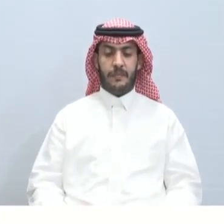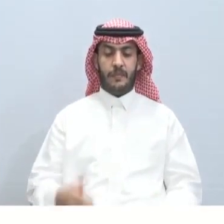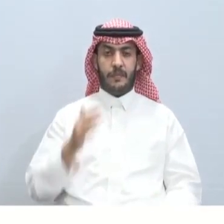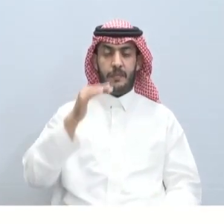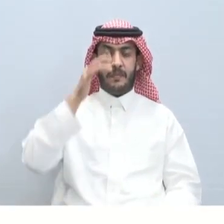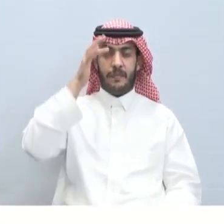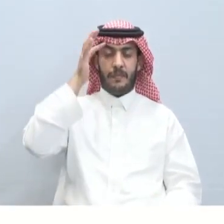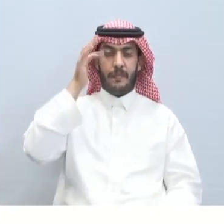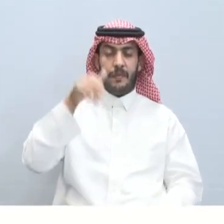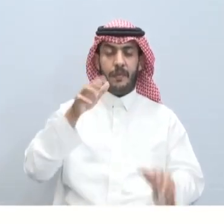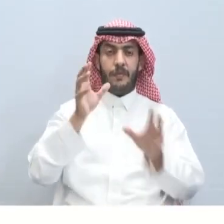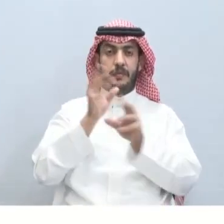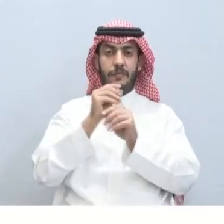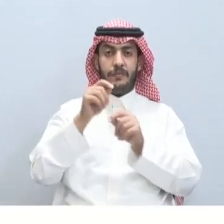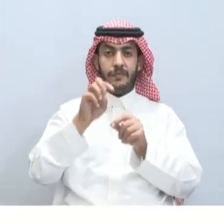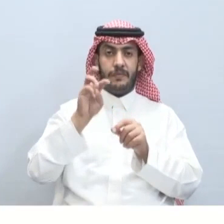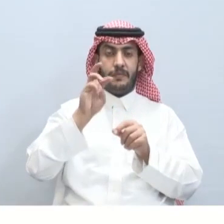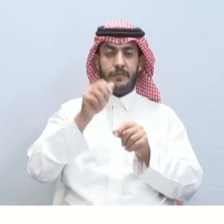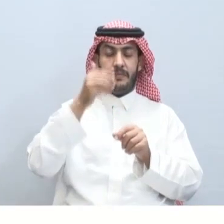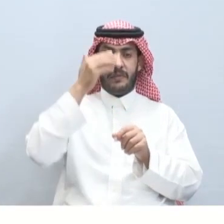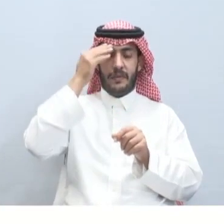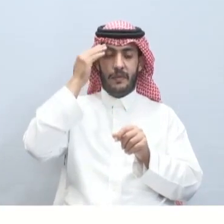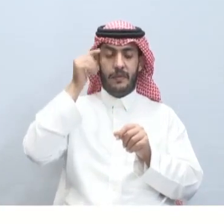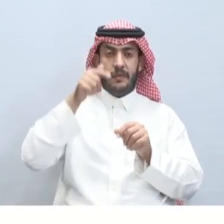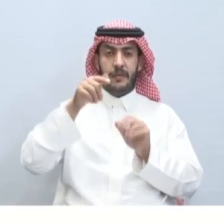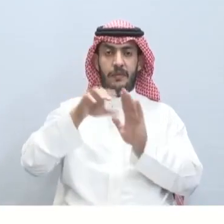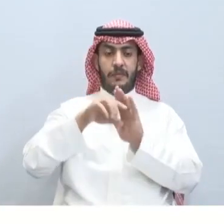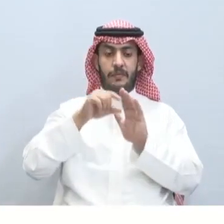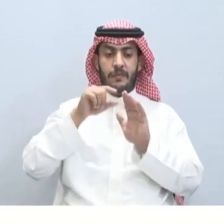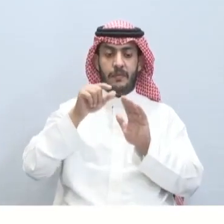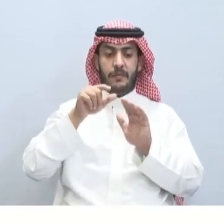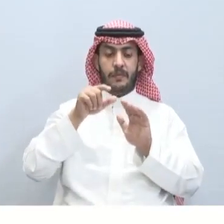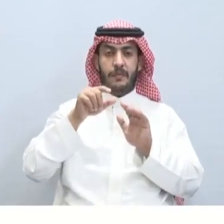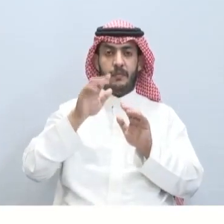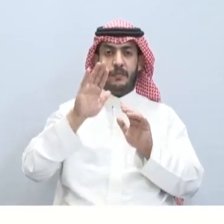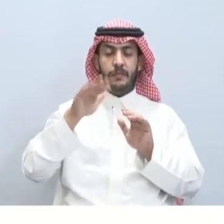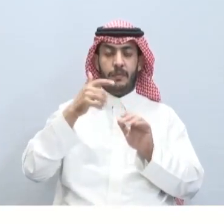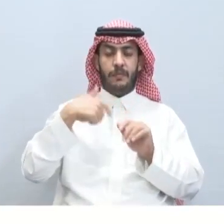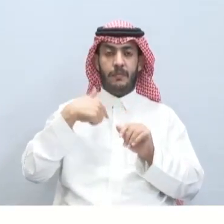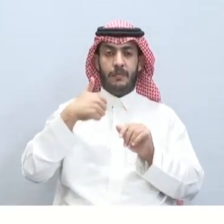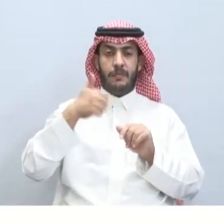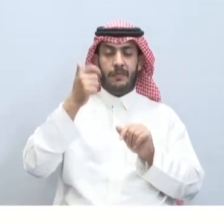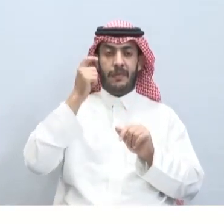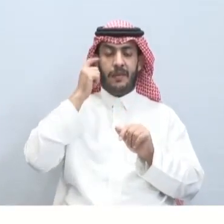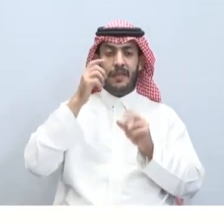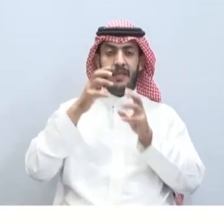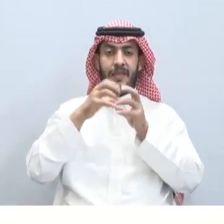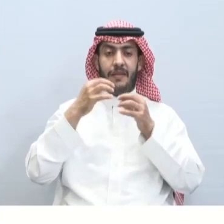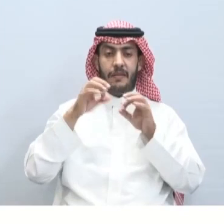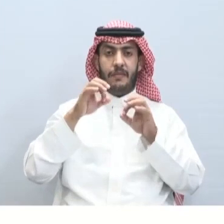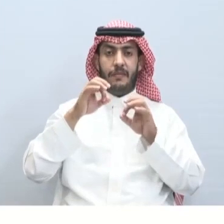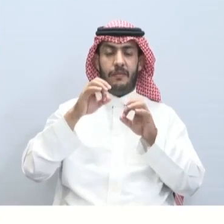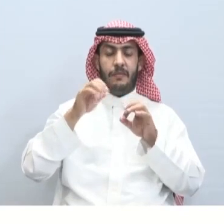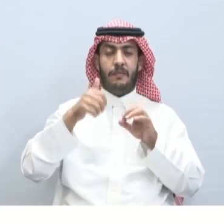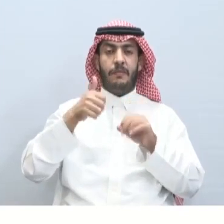قد يكون السوق او الشركه لديها خبره في هذا المجال او في هذا السوق وبالتالي تستطيع ان تعرف تفاصيل او